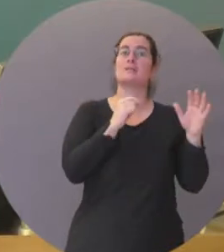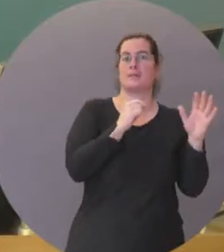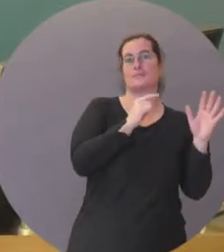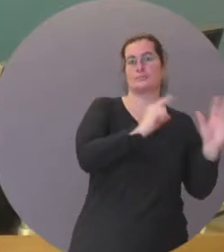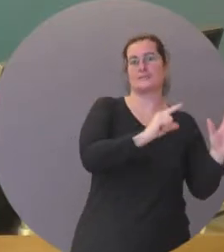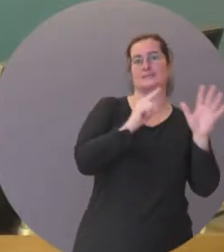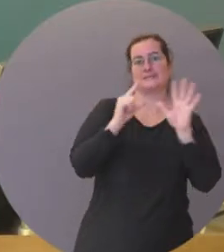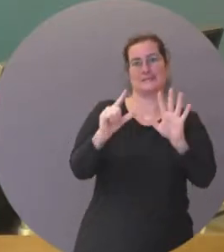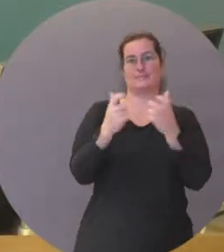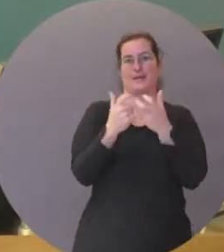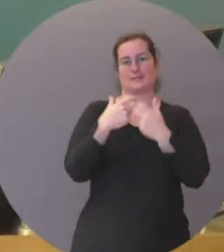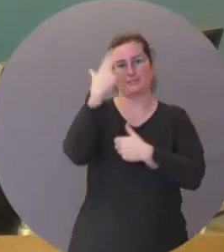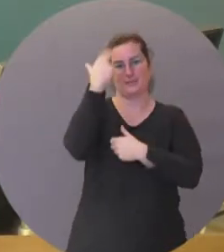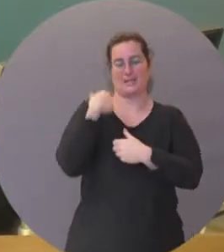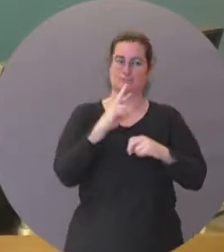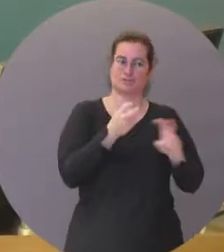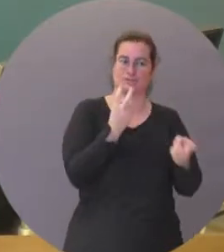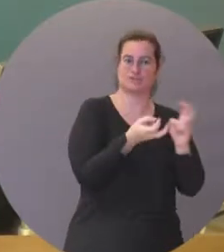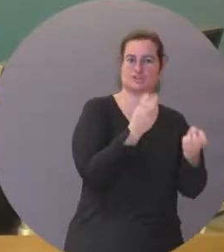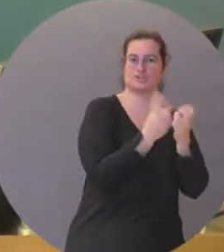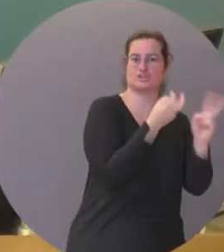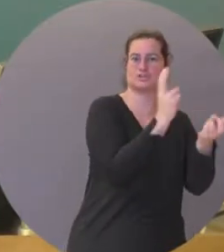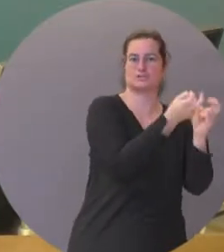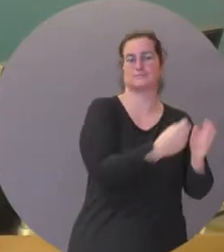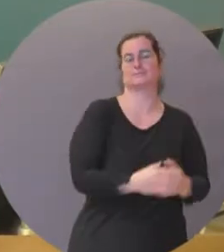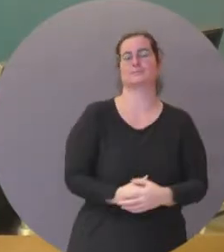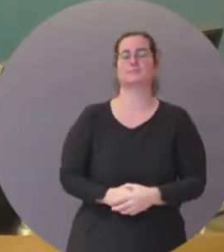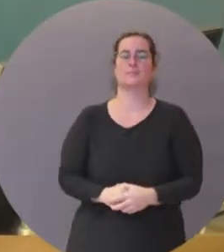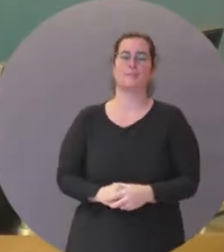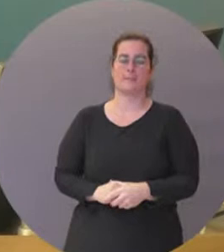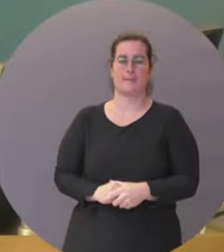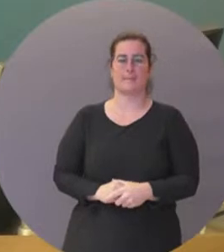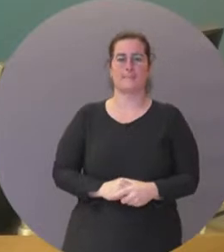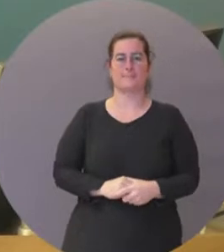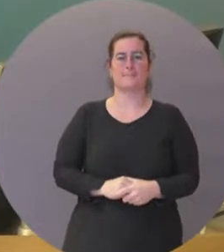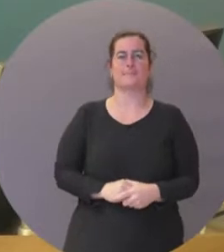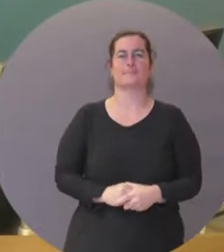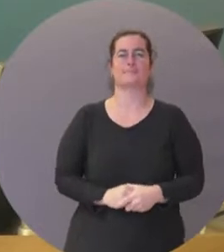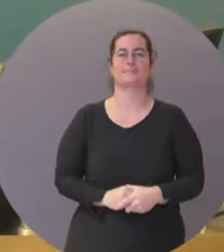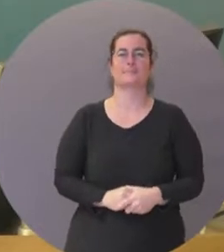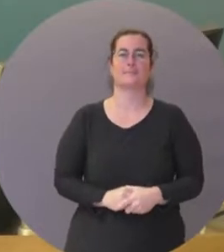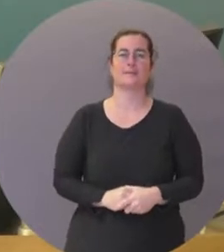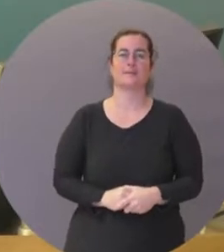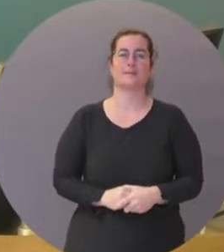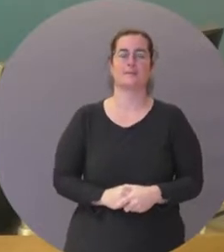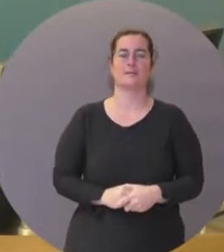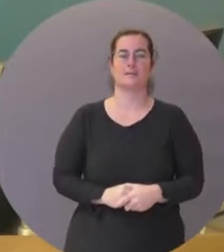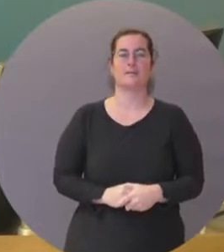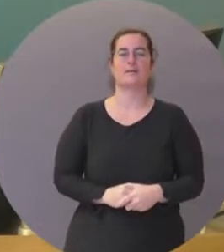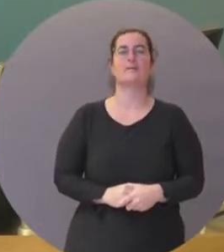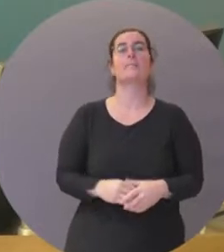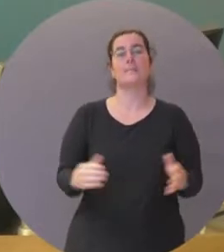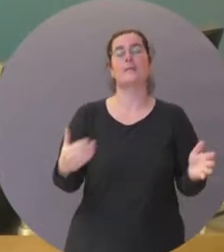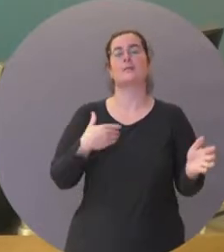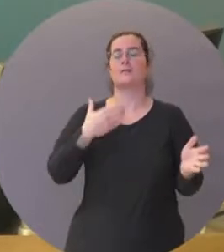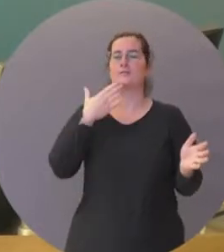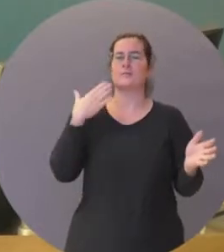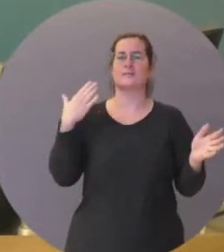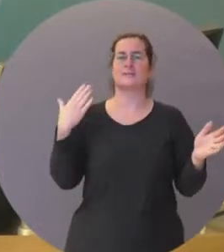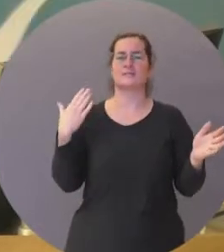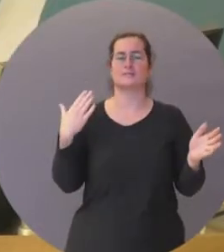conséquences en tous les cas grand merci mais je voulais je tenais particulièrement ce matin